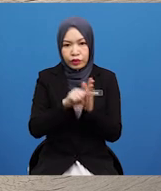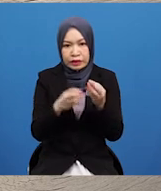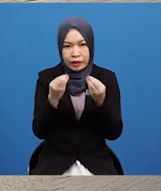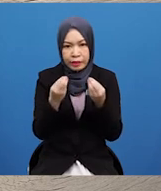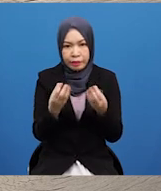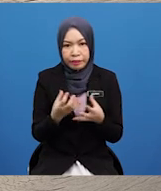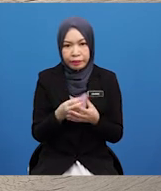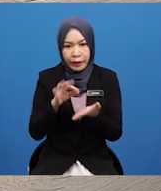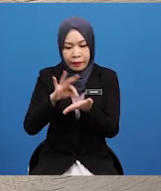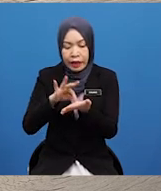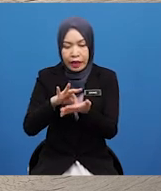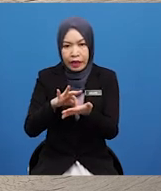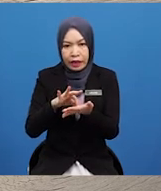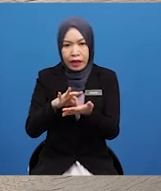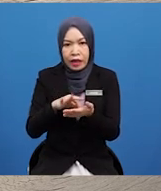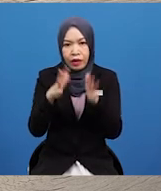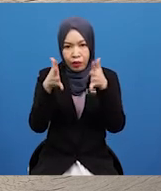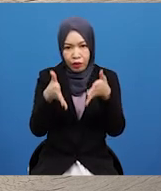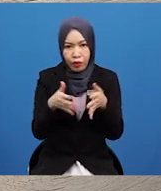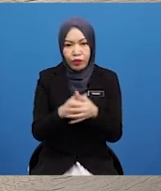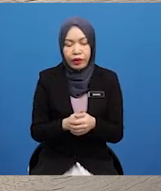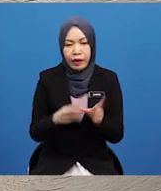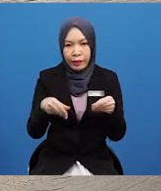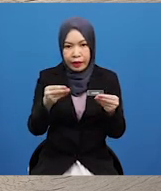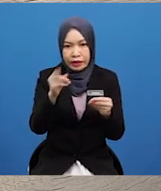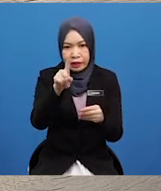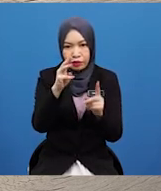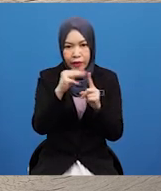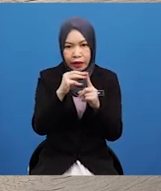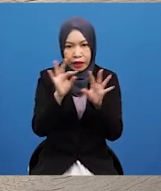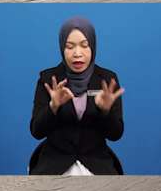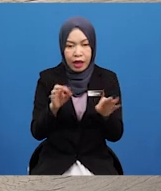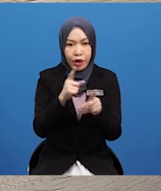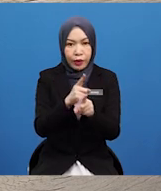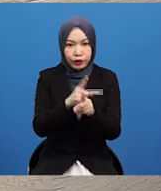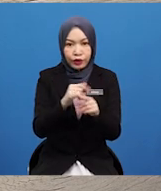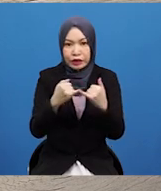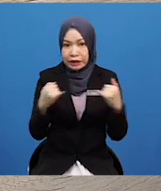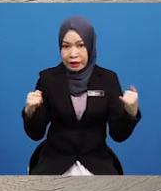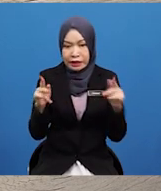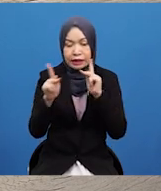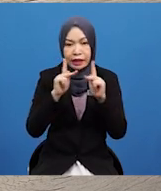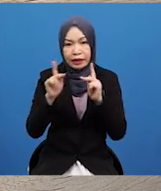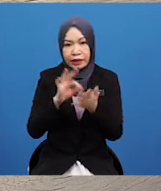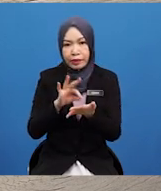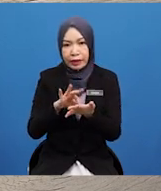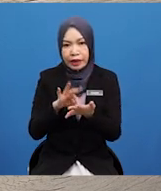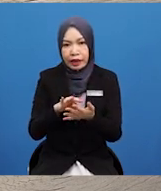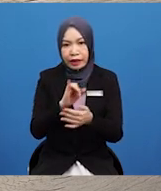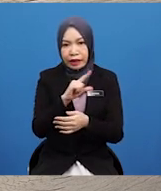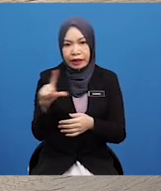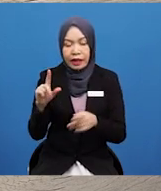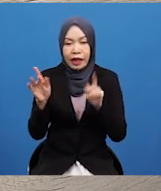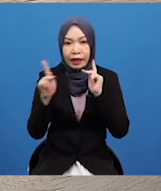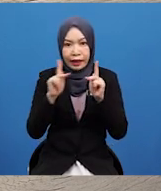bilangan, sebilangan. Berikan 1 markah jika betul. Jenis kata bilangan tak